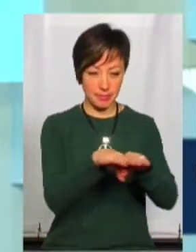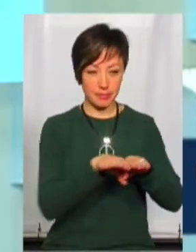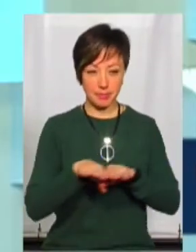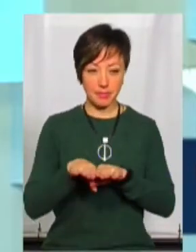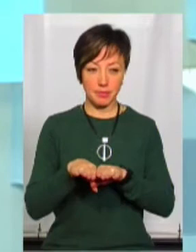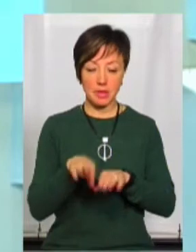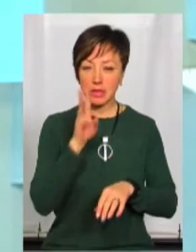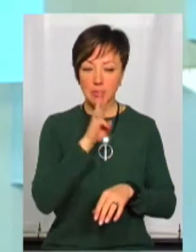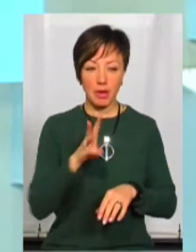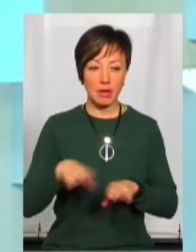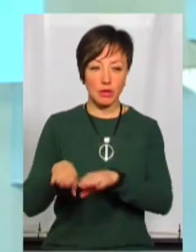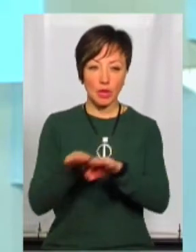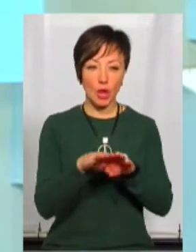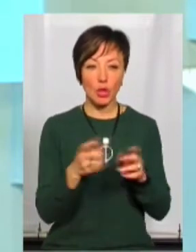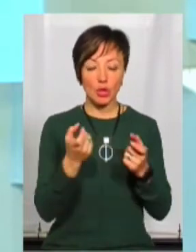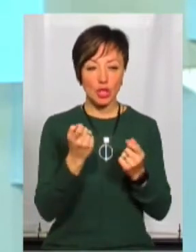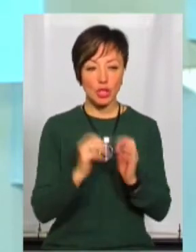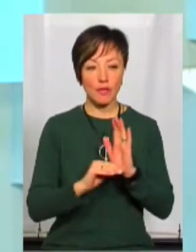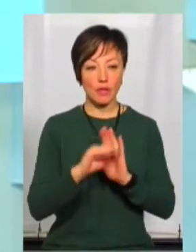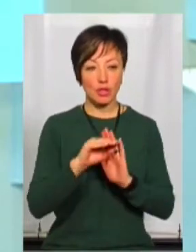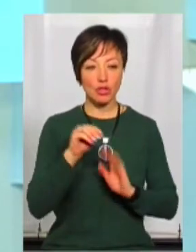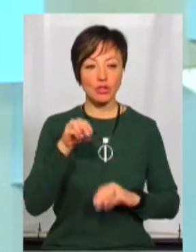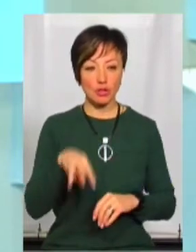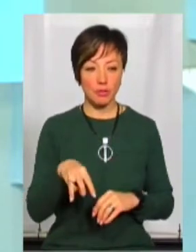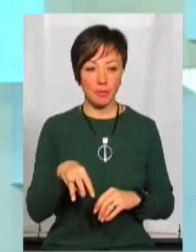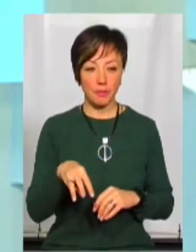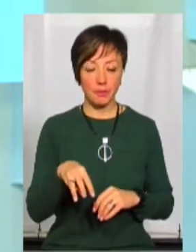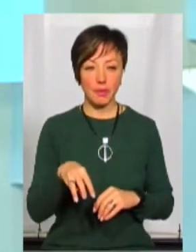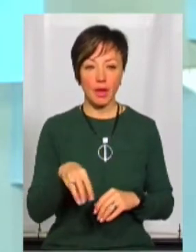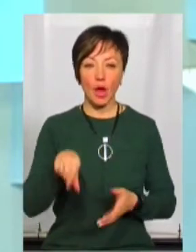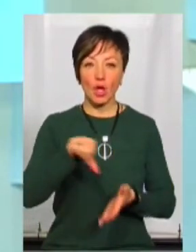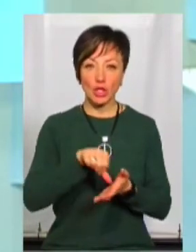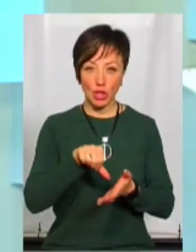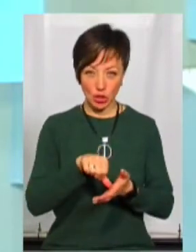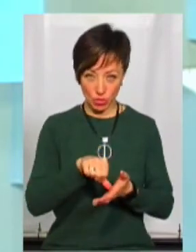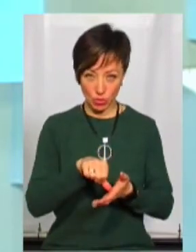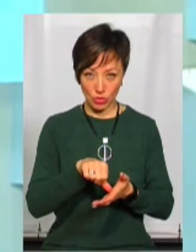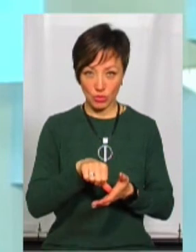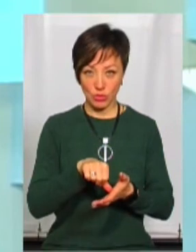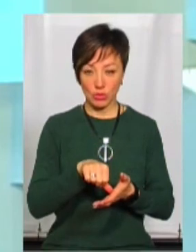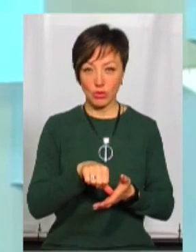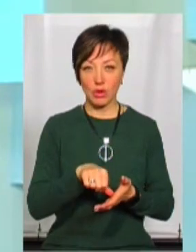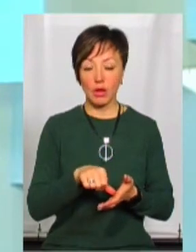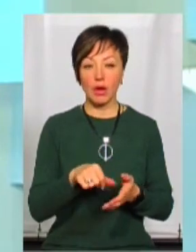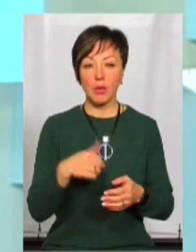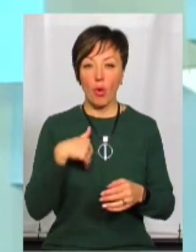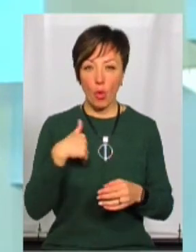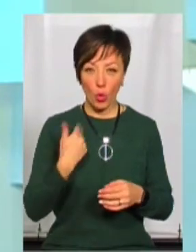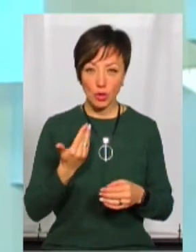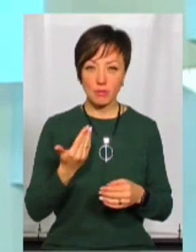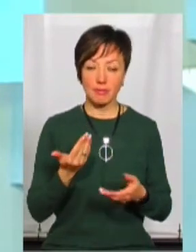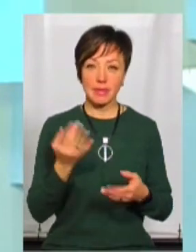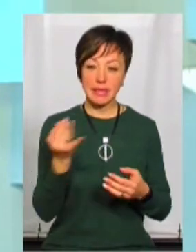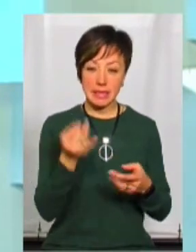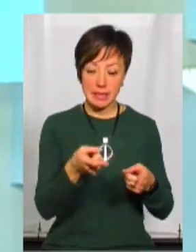Зарплати всіх будуть однакові, але трішки вище, ніж в дільничного. За рахунок цього ми хочемо